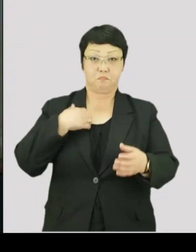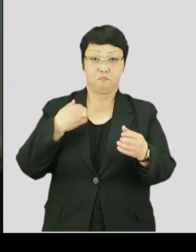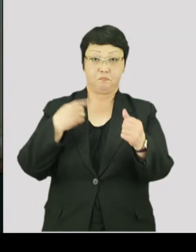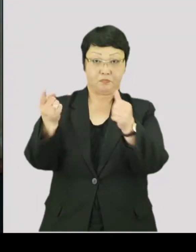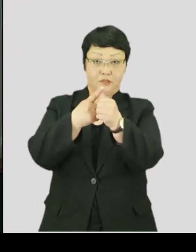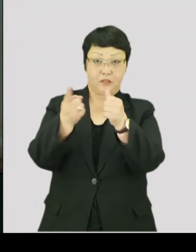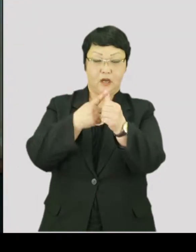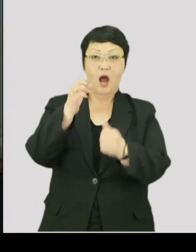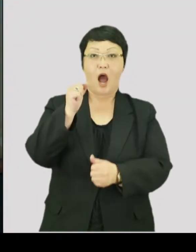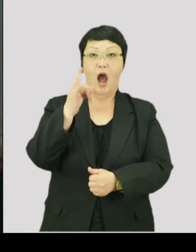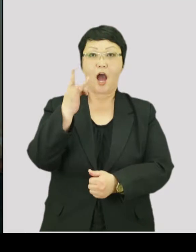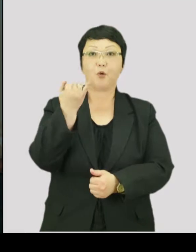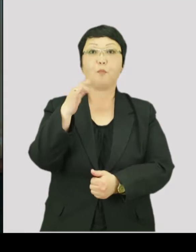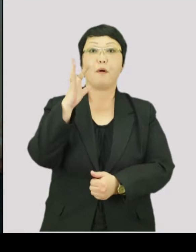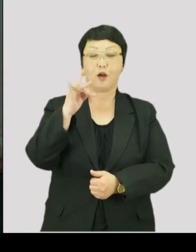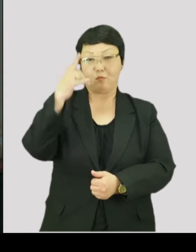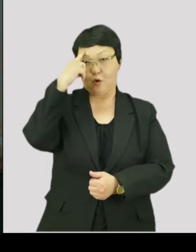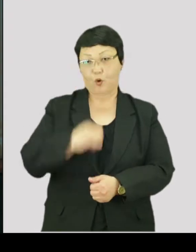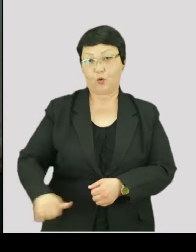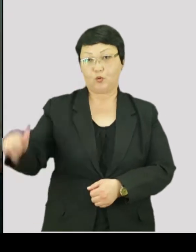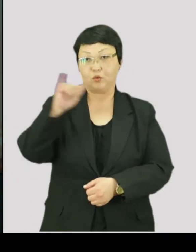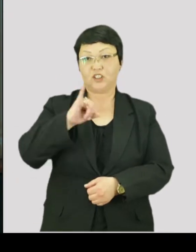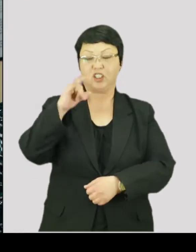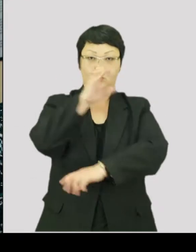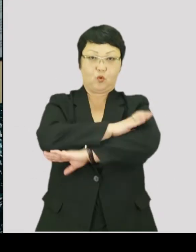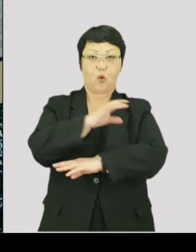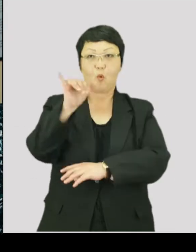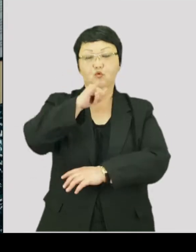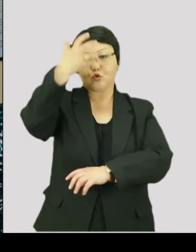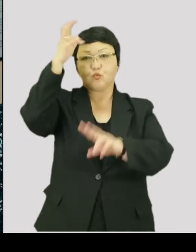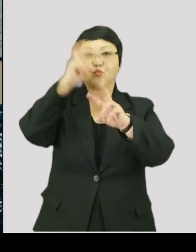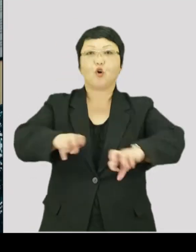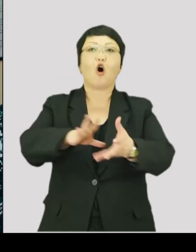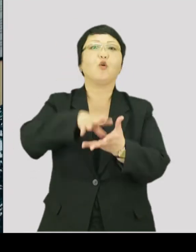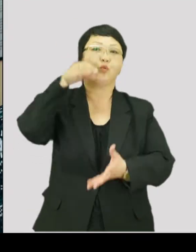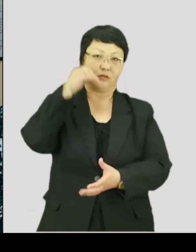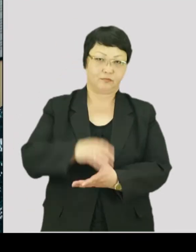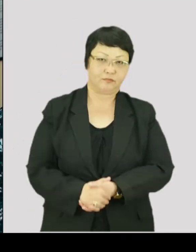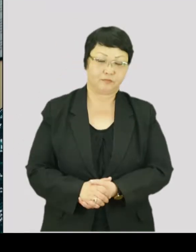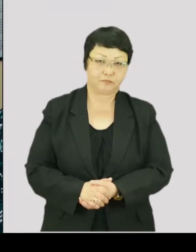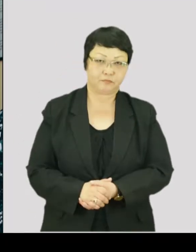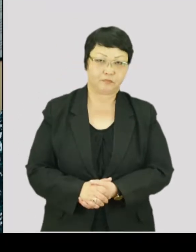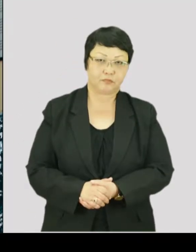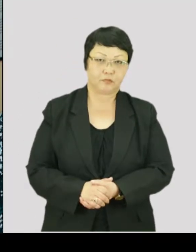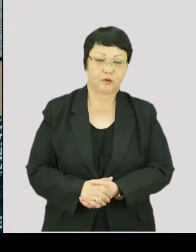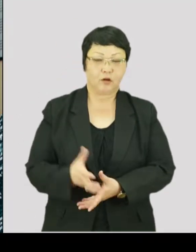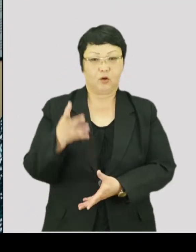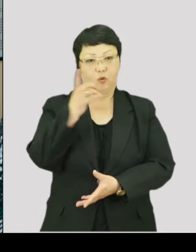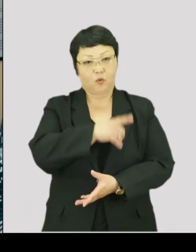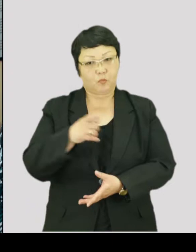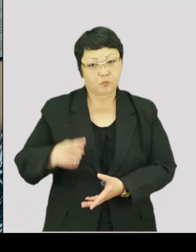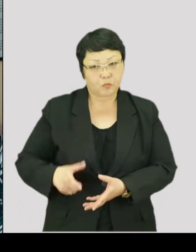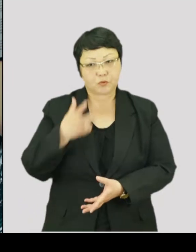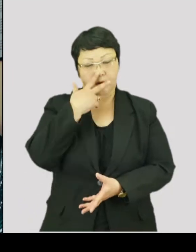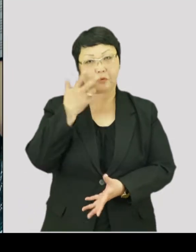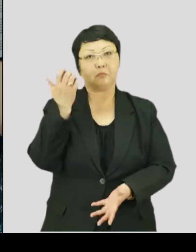Намайг Ариун Баяр гэдэг. Би Монгол Улсын их сургуулийн улс төр судлалын ангийн оюутан. Хүмүүсийн хэлж байгаа магтаал тэгээд өөрийнхөө хийсэн зүйл, бүтээсэн зүйлүүдээсээ бол